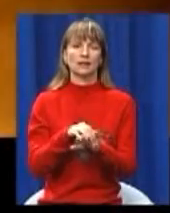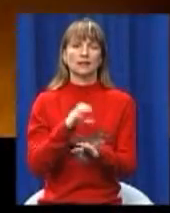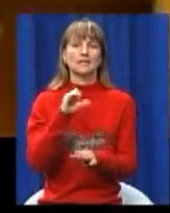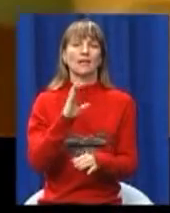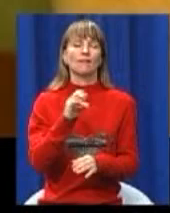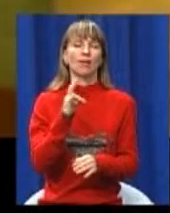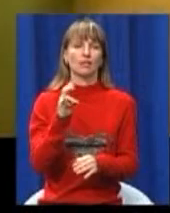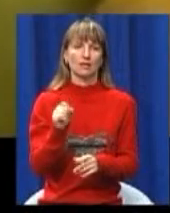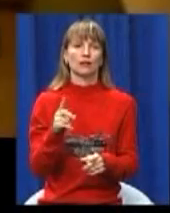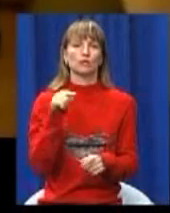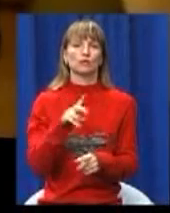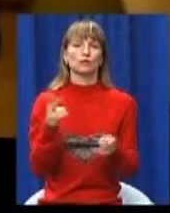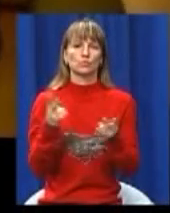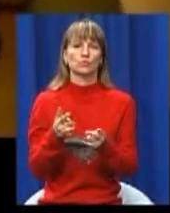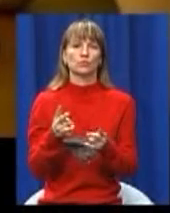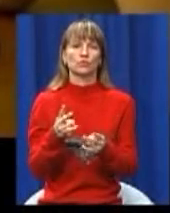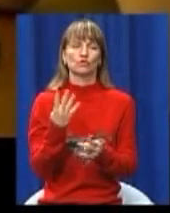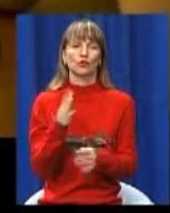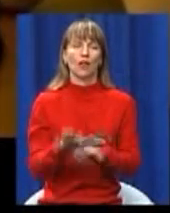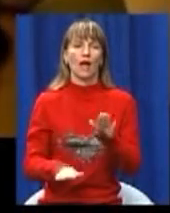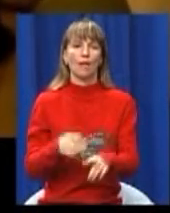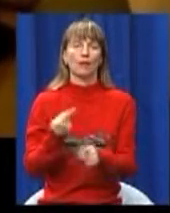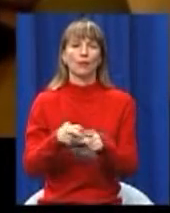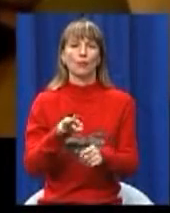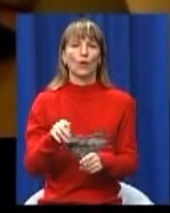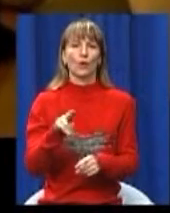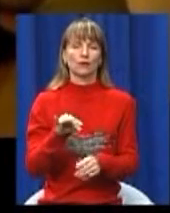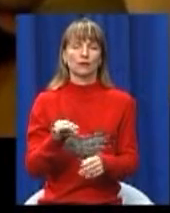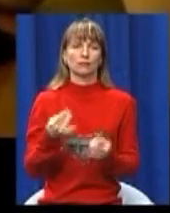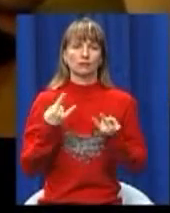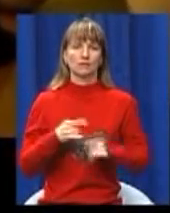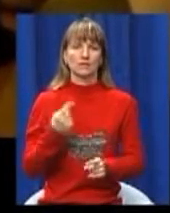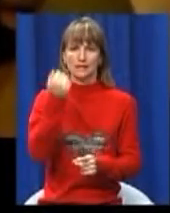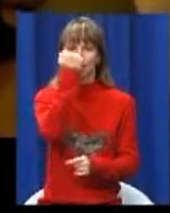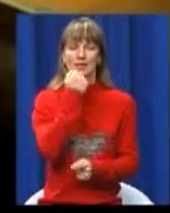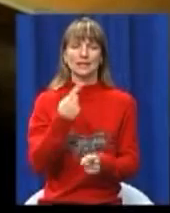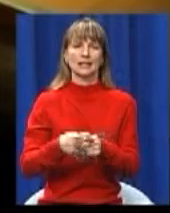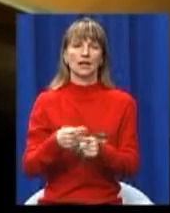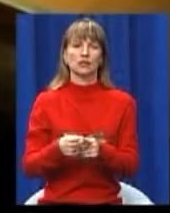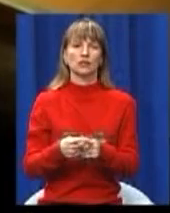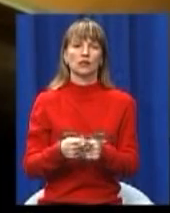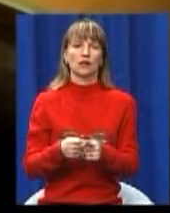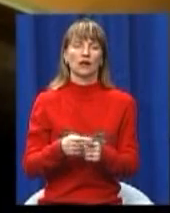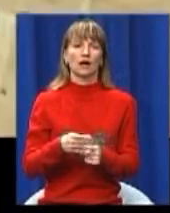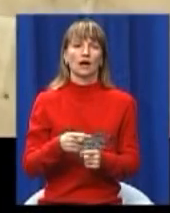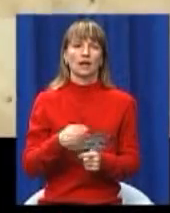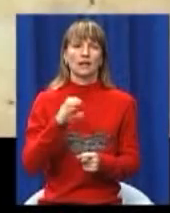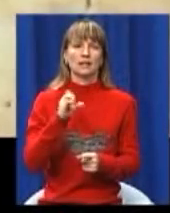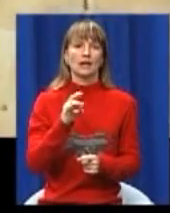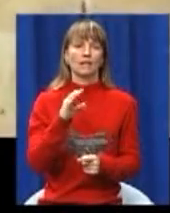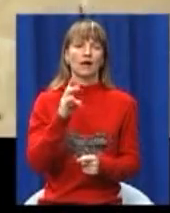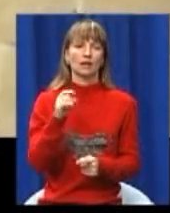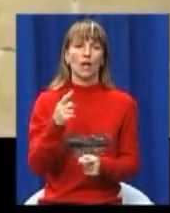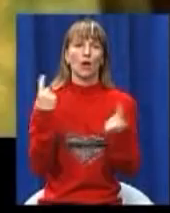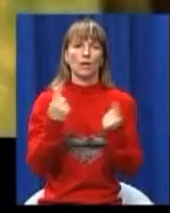потрібно. Чотирилапі муркотуни цієї породи народились на світ завдяки схрещуванню сервала зі звичайною домашньою кішкою. Тож